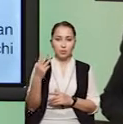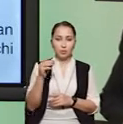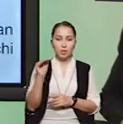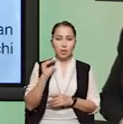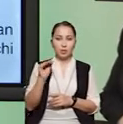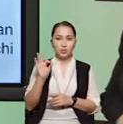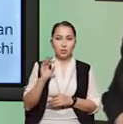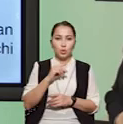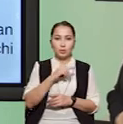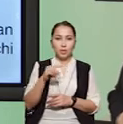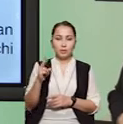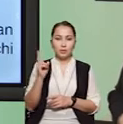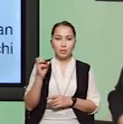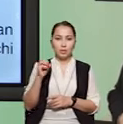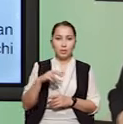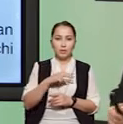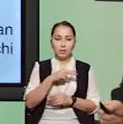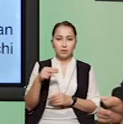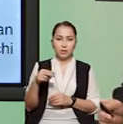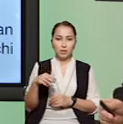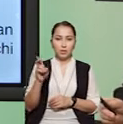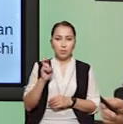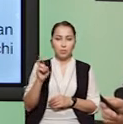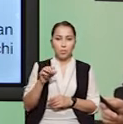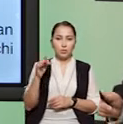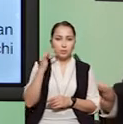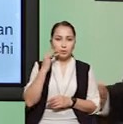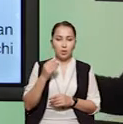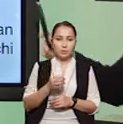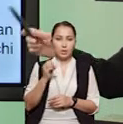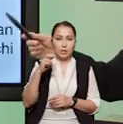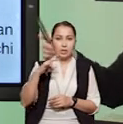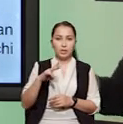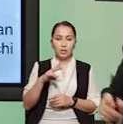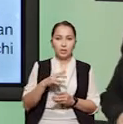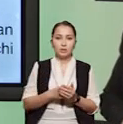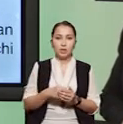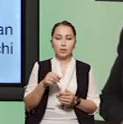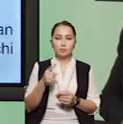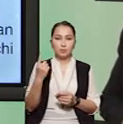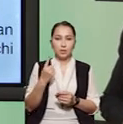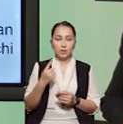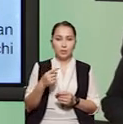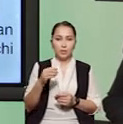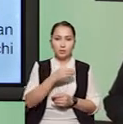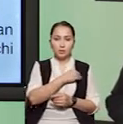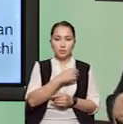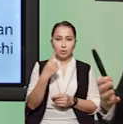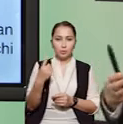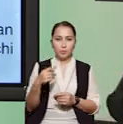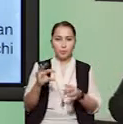-23 J/Kelvinga teng. Boltzmann doimiysi energiya birligi bilan temperatura